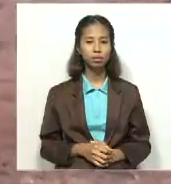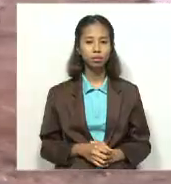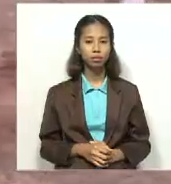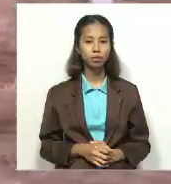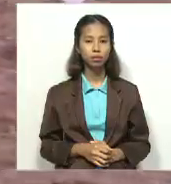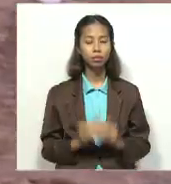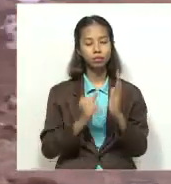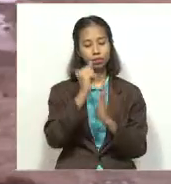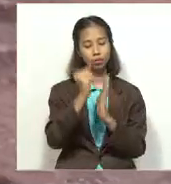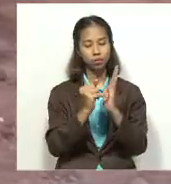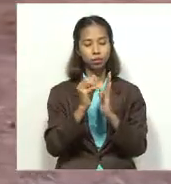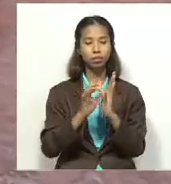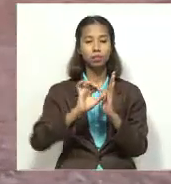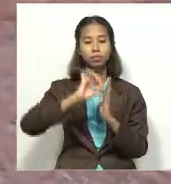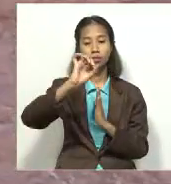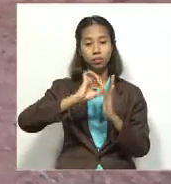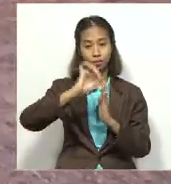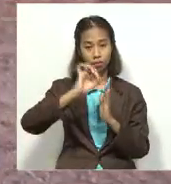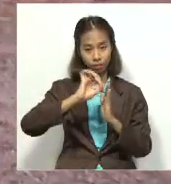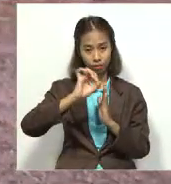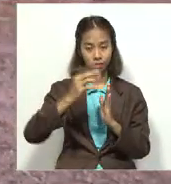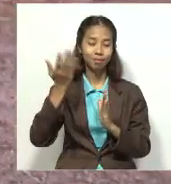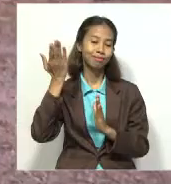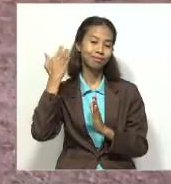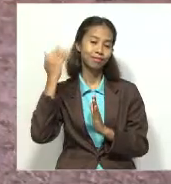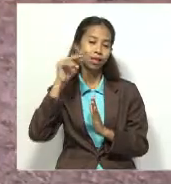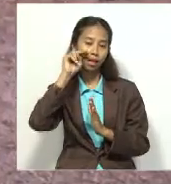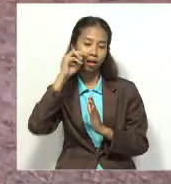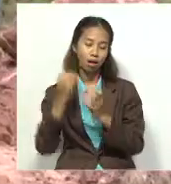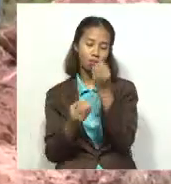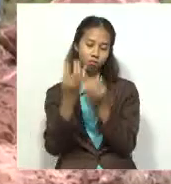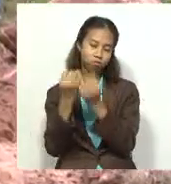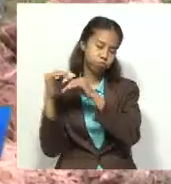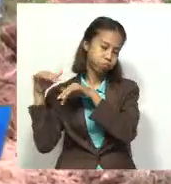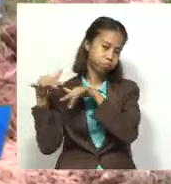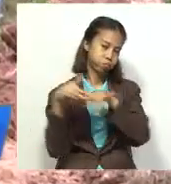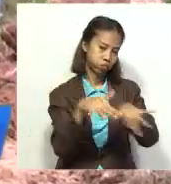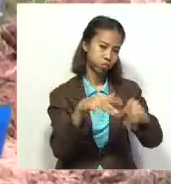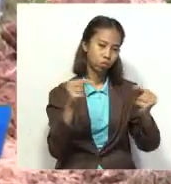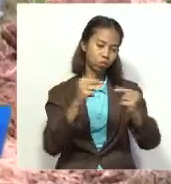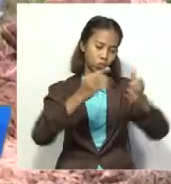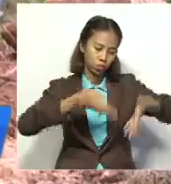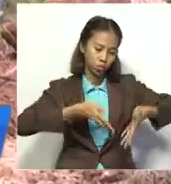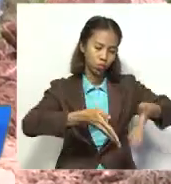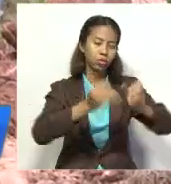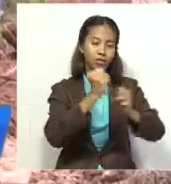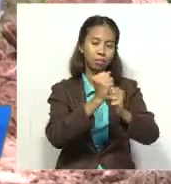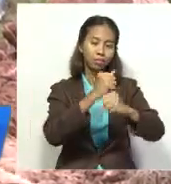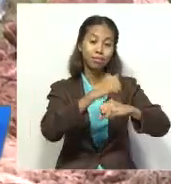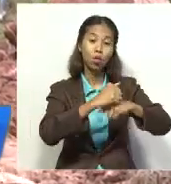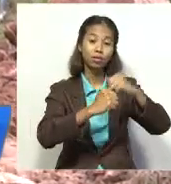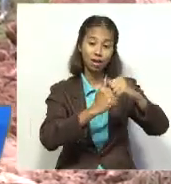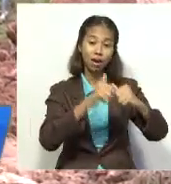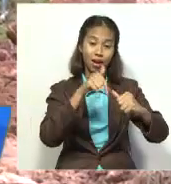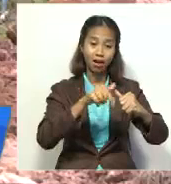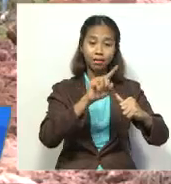ส่วนที่จังหวัดเชียงใหม่นะคะนาหลังน้ำป่าไหลหลากส่งผลให้ทางเบี่ยงพื้นที่การก่อสร้างของโครงการก่อสร้างเส้นทางหลว